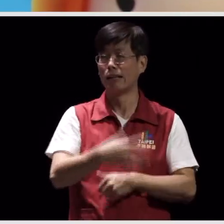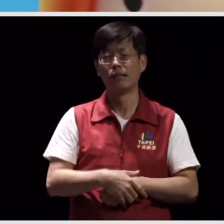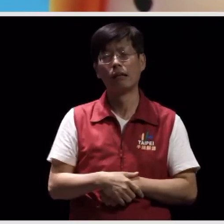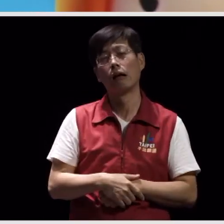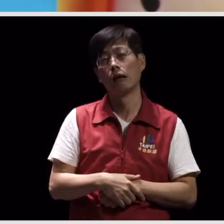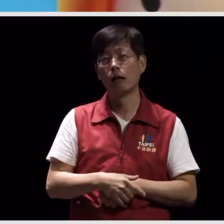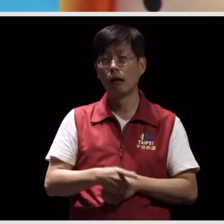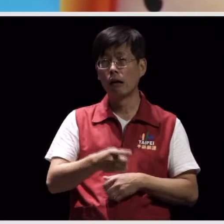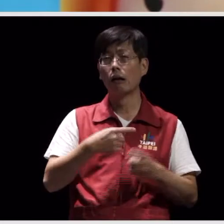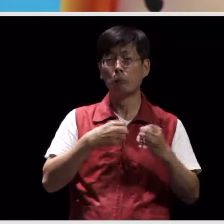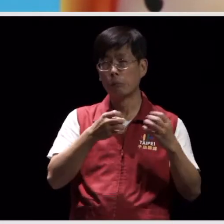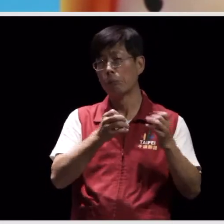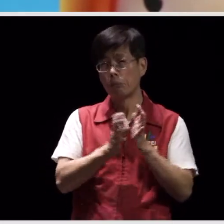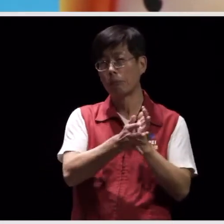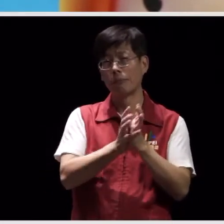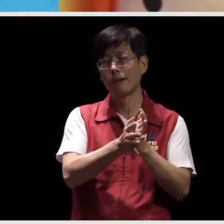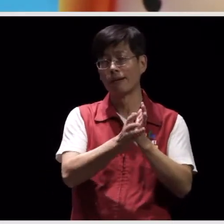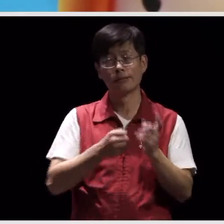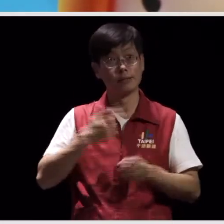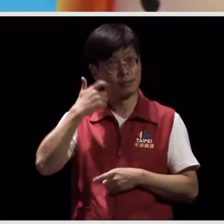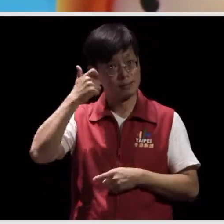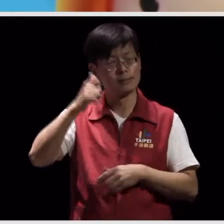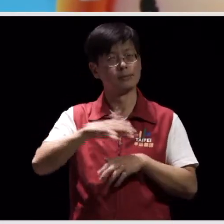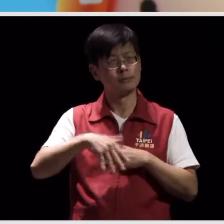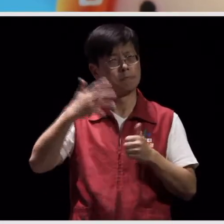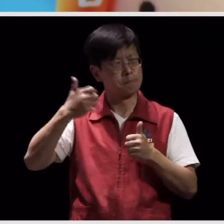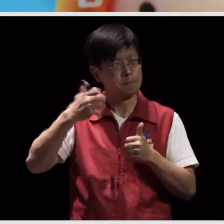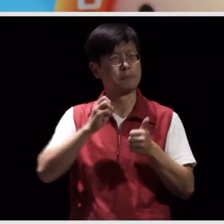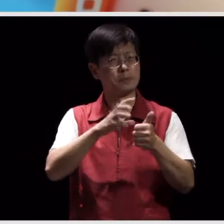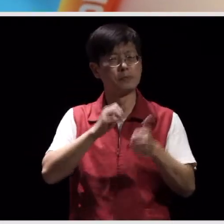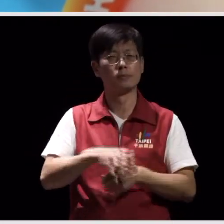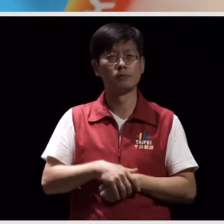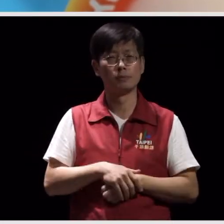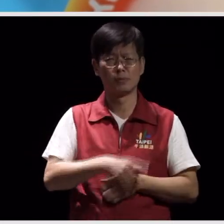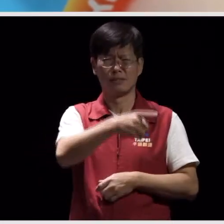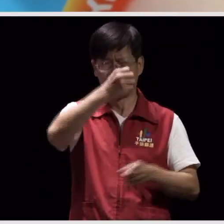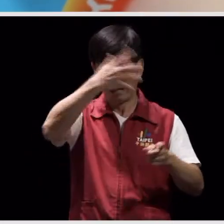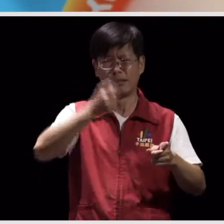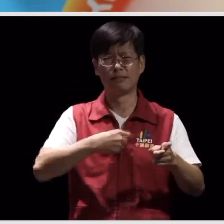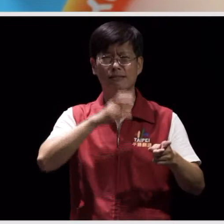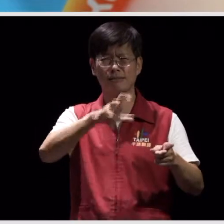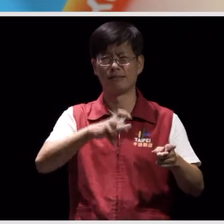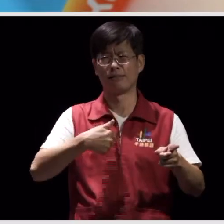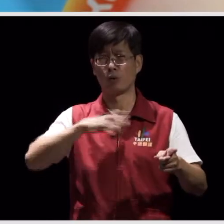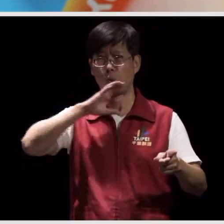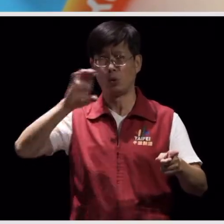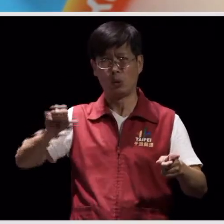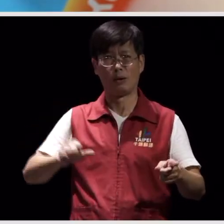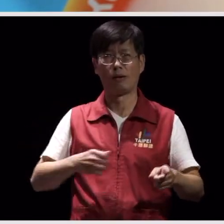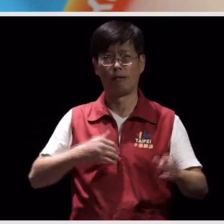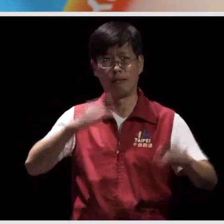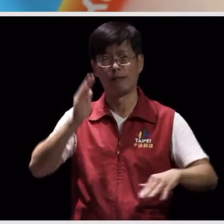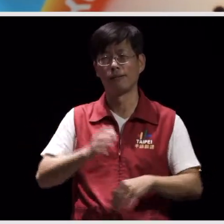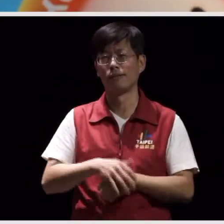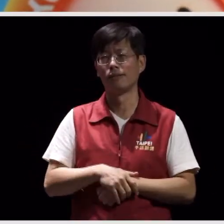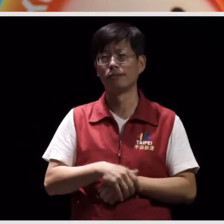啊，就是跟他聊怎么样，然后爷就给他一些力量，他说你看你还这么年轻，你才70岁这样，我95岁，